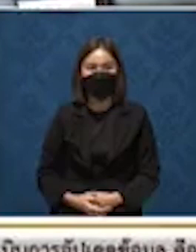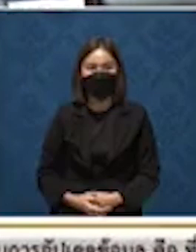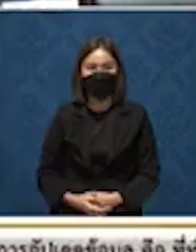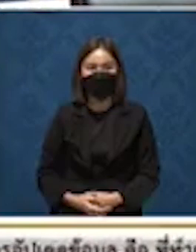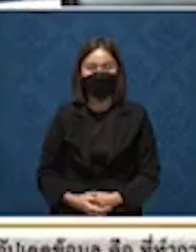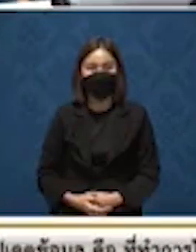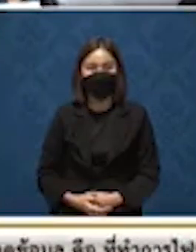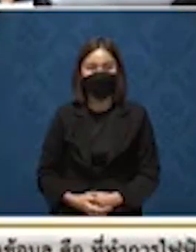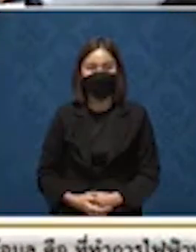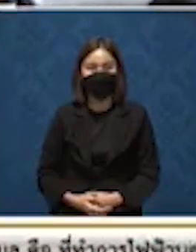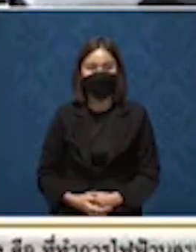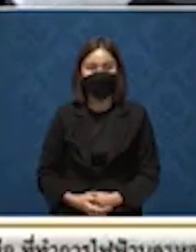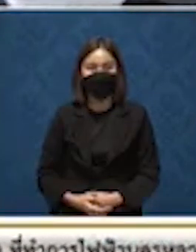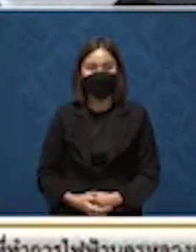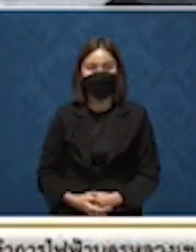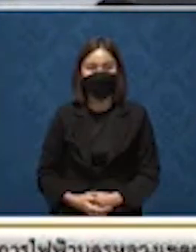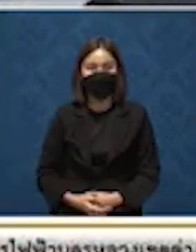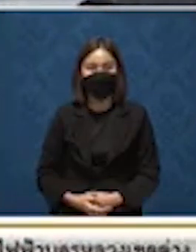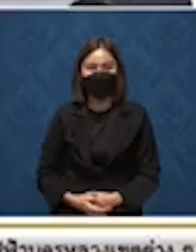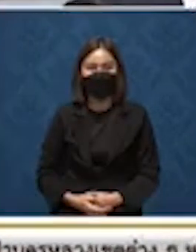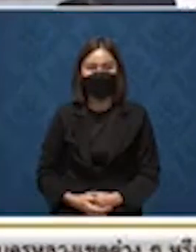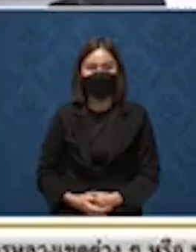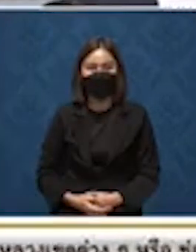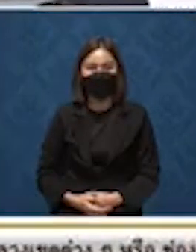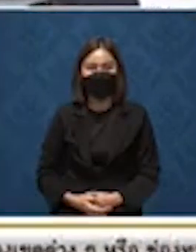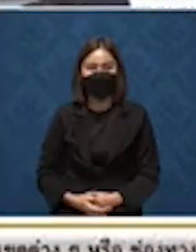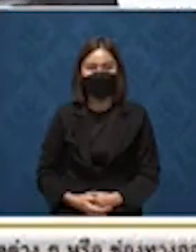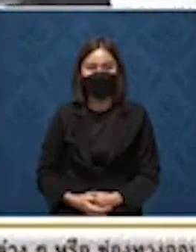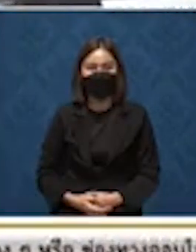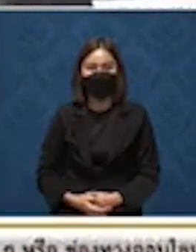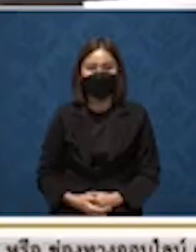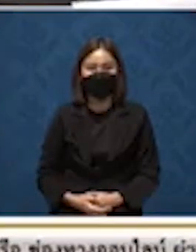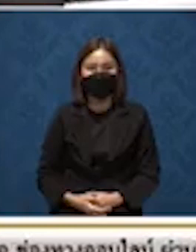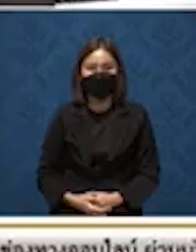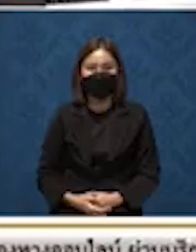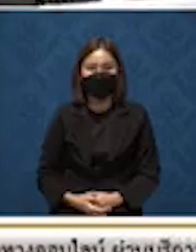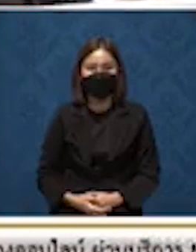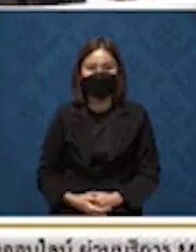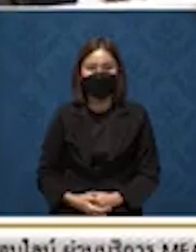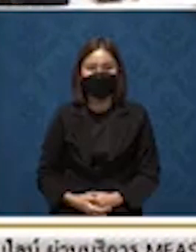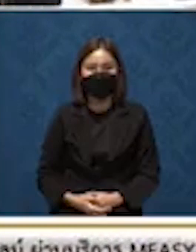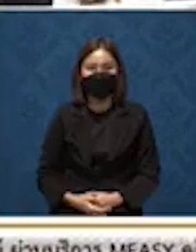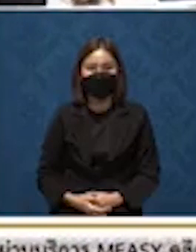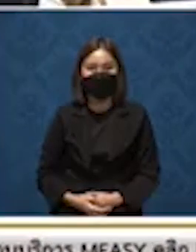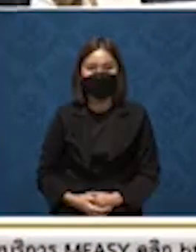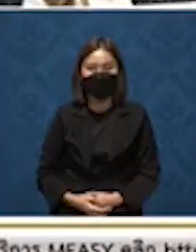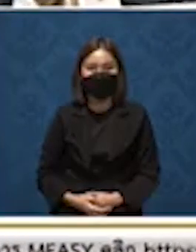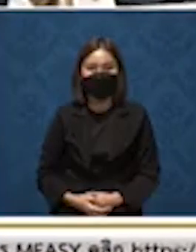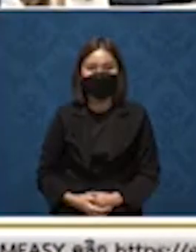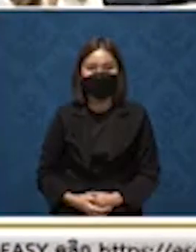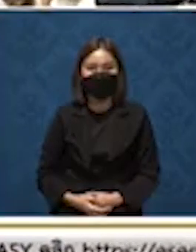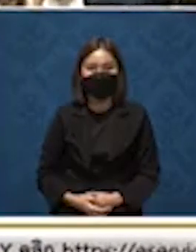นั้นสาเหตุมาจากไหนครับ ครับ ขาดไปกี่คะแนนที่จะได้